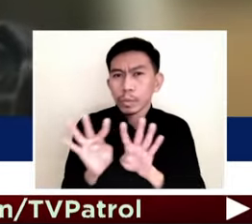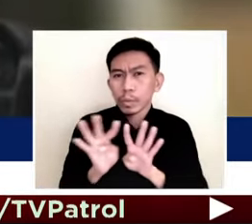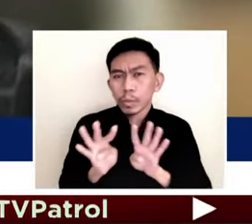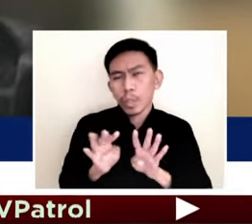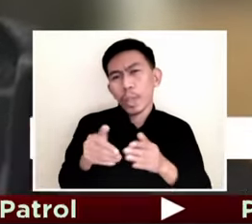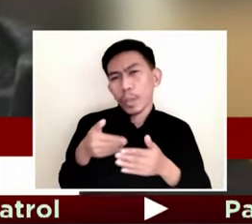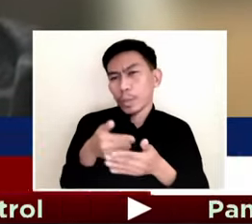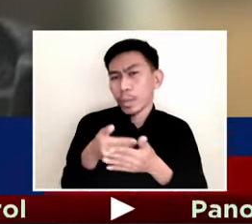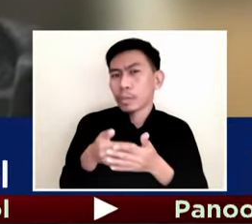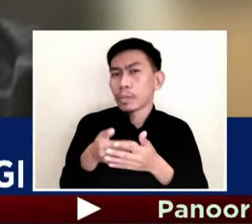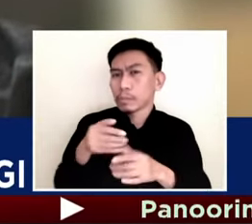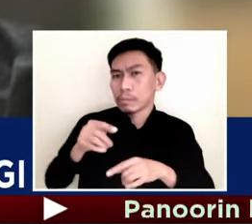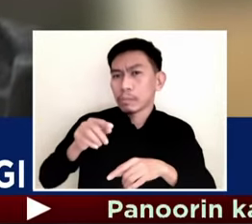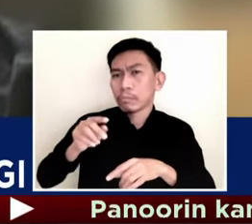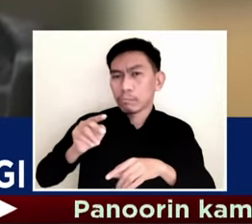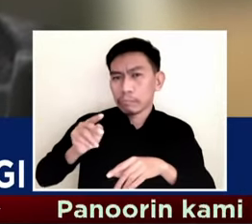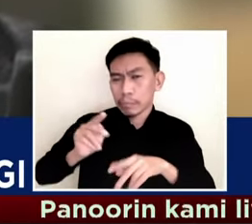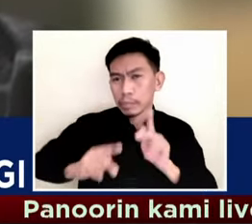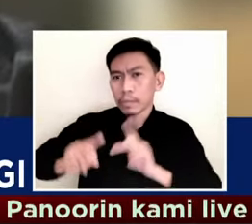her.